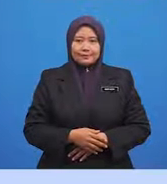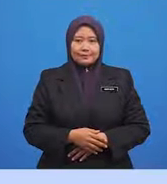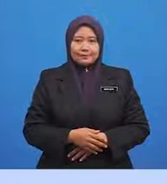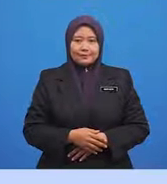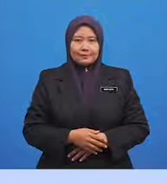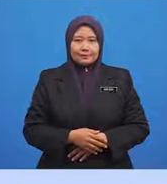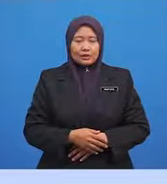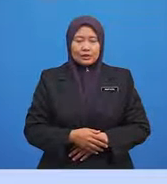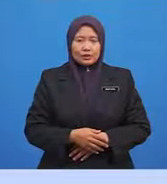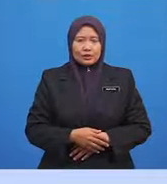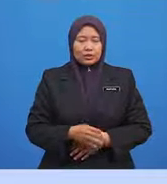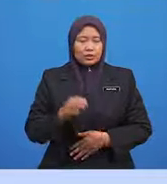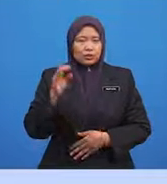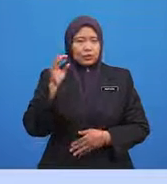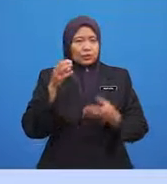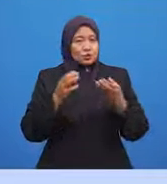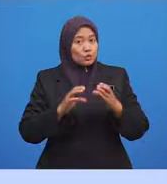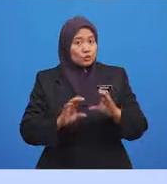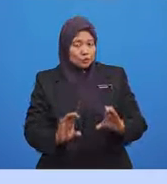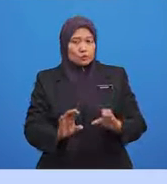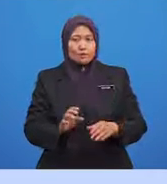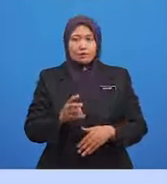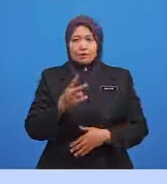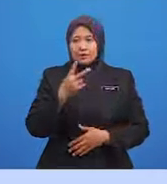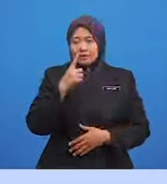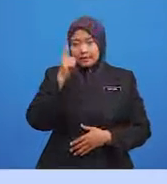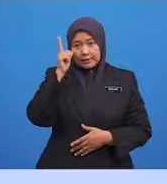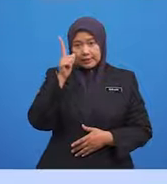Baiklah, cuba kita lihat pada paparan ini.